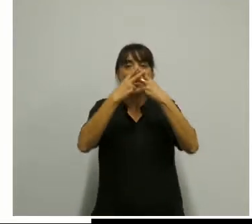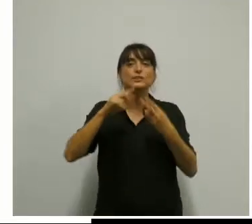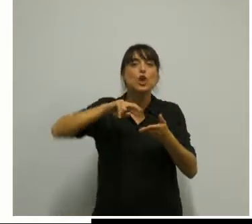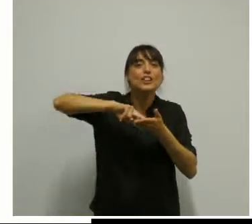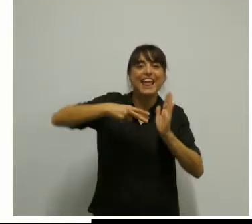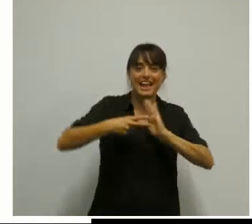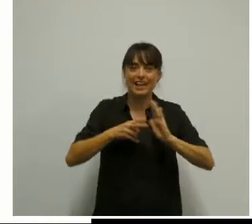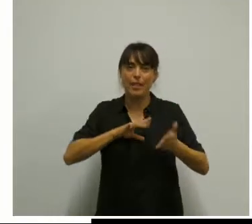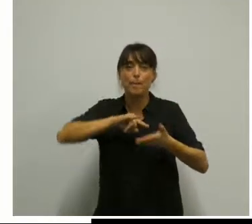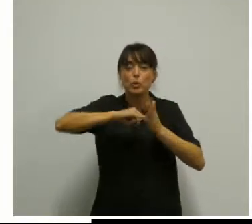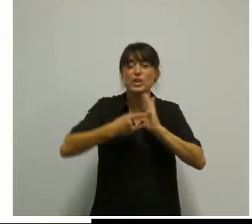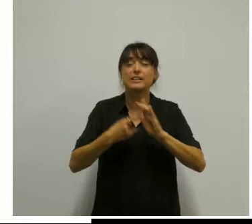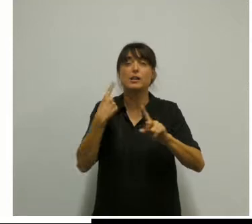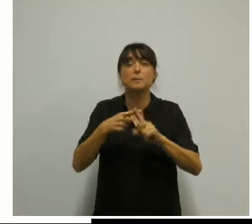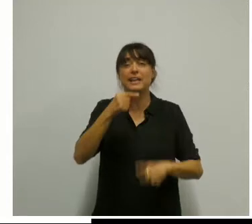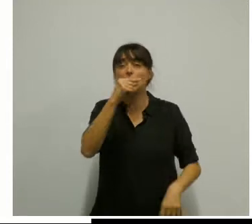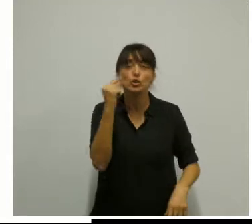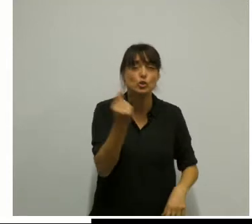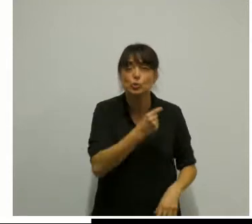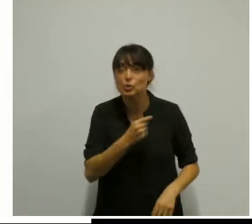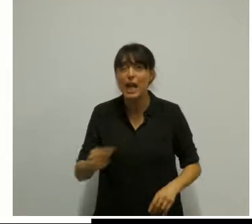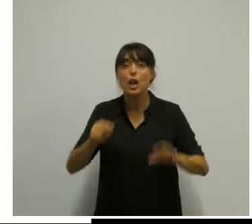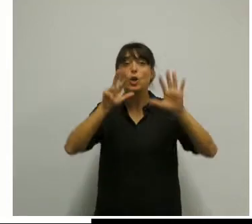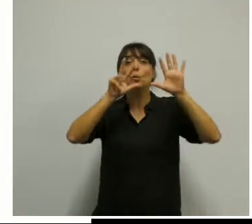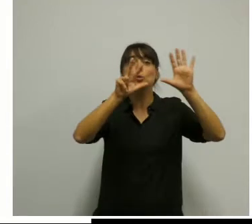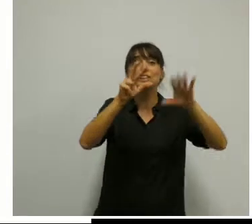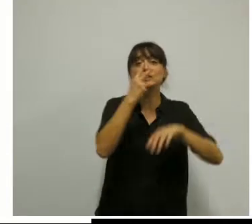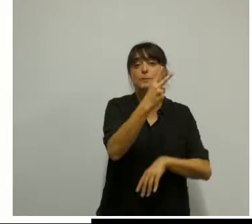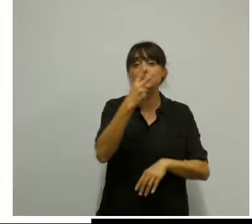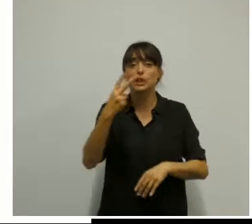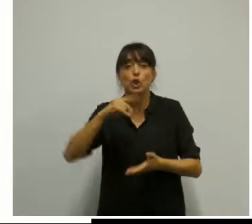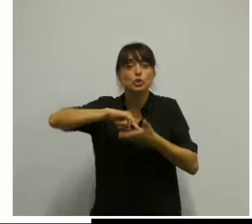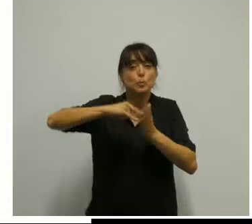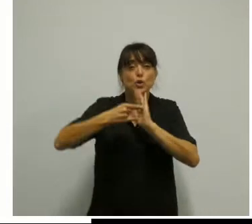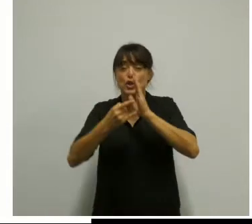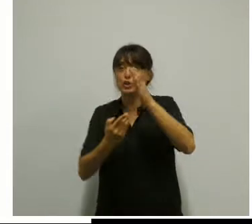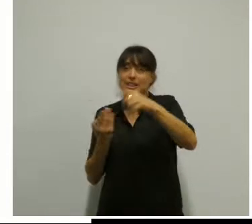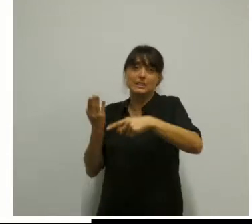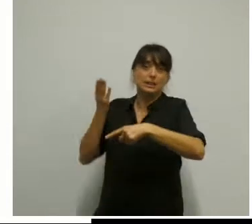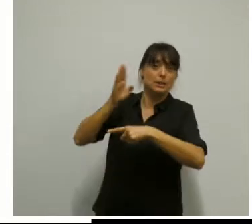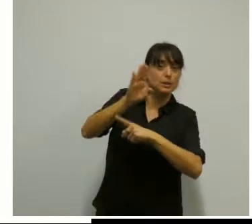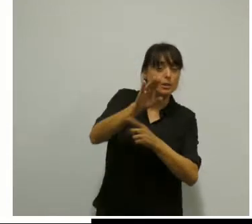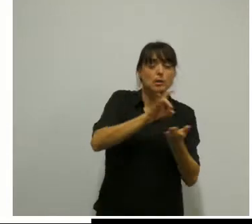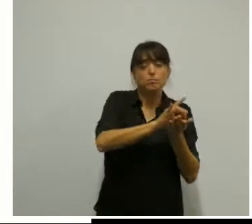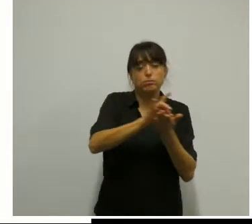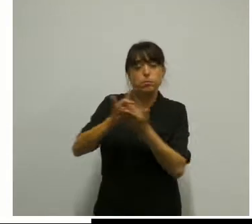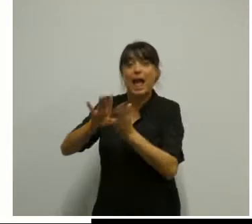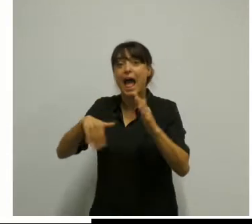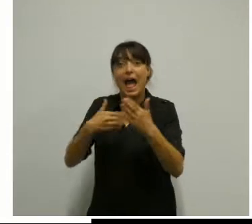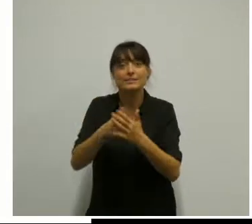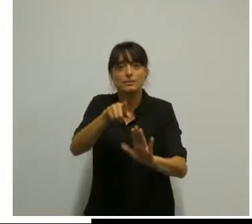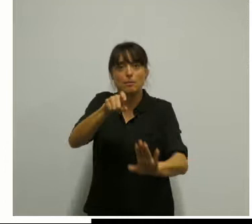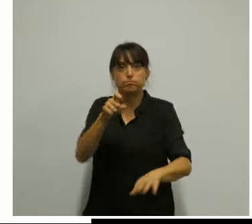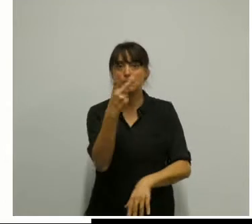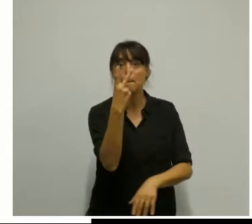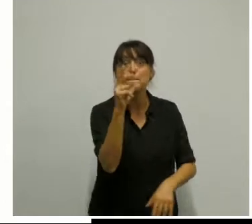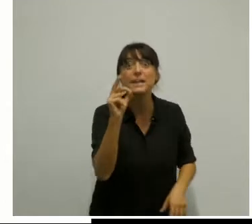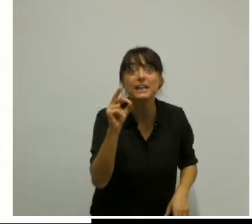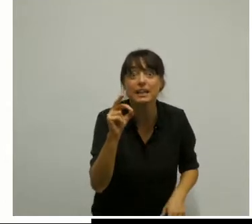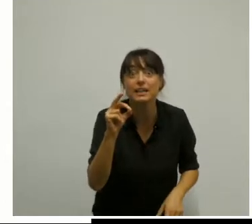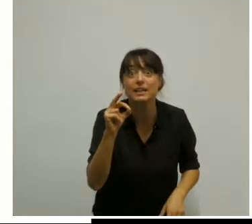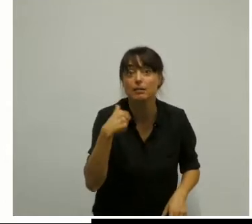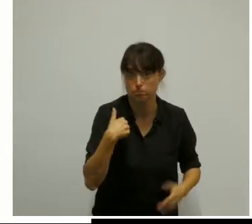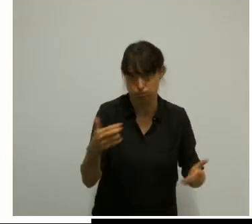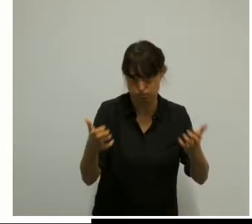presentar 800, he posat aquí, 822 projectes que s'havien de deixar eliminats a 20. Tot un procés en el qual l'escola es